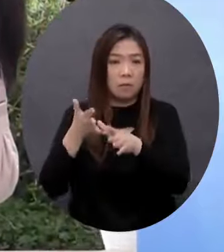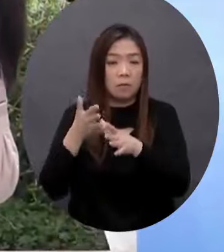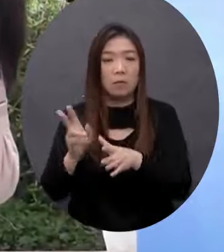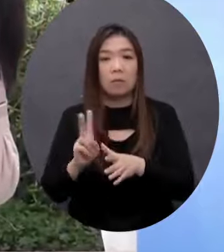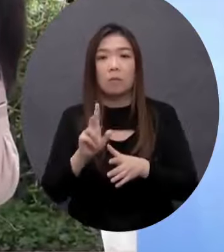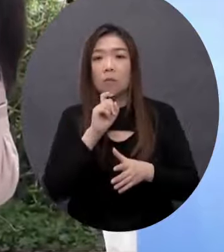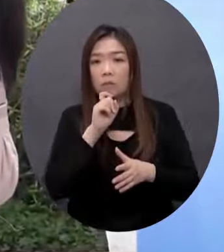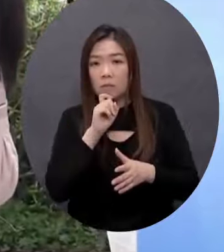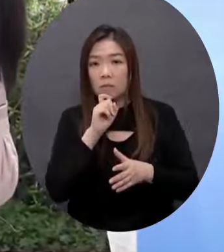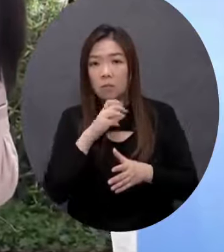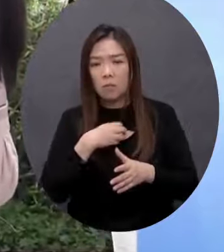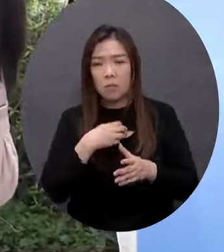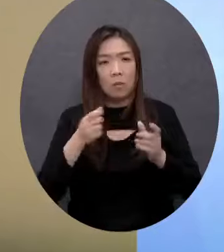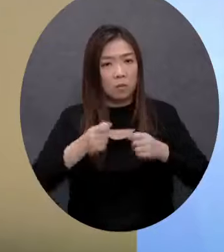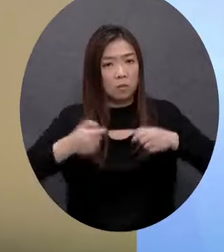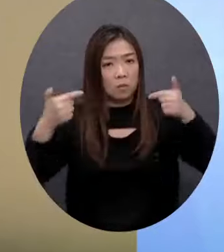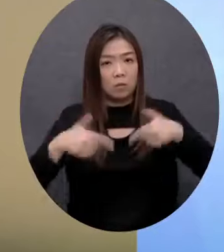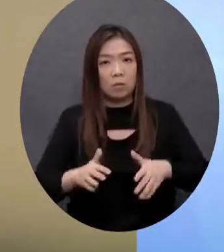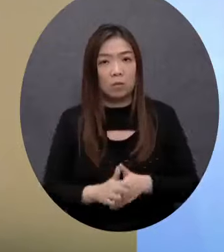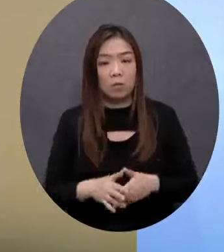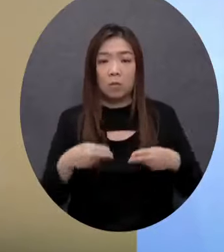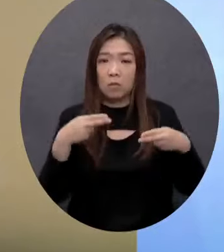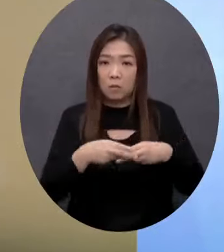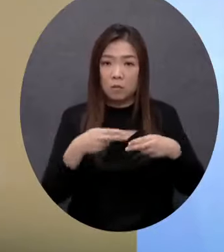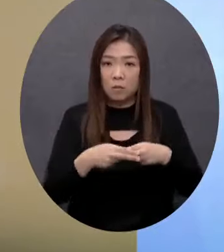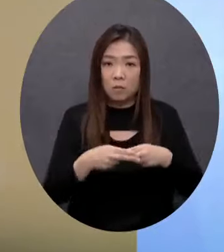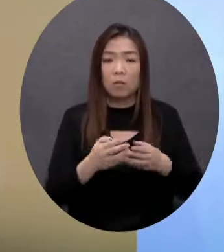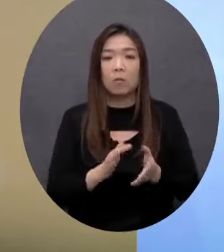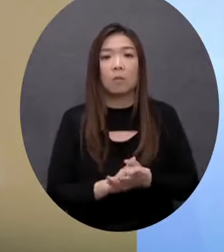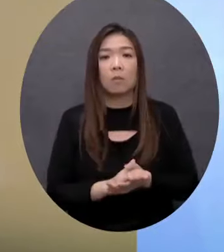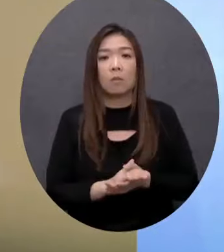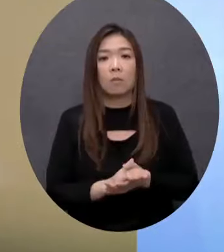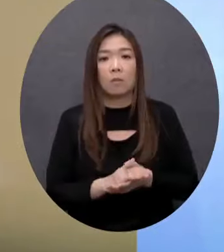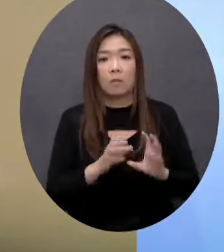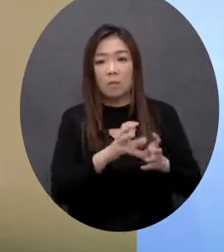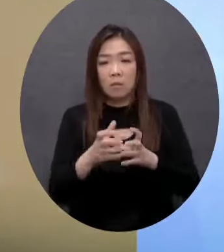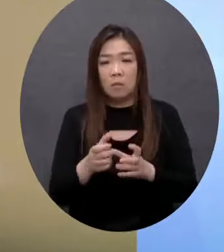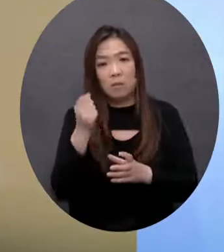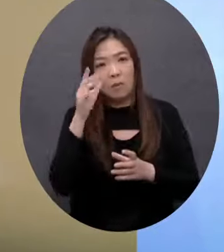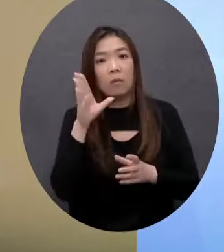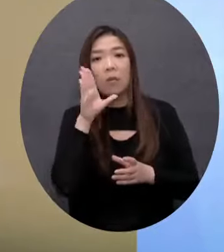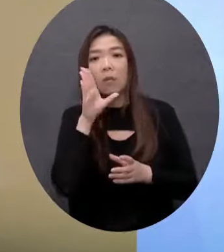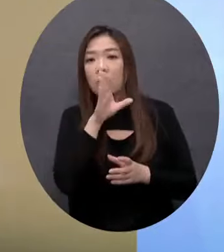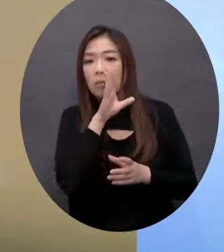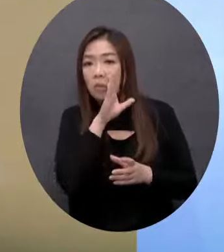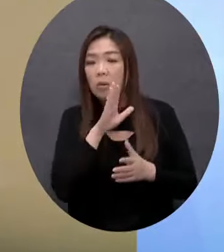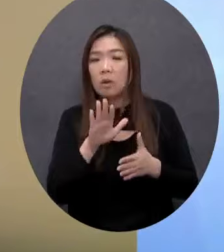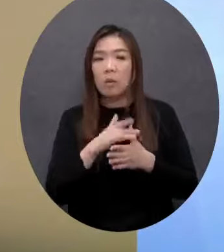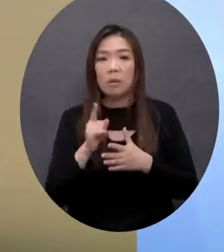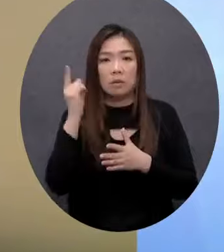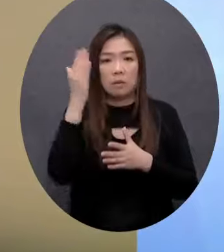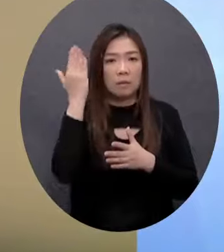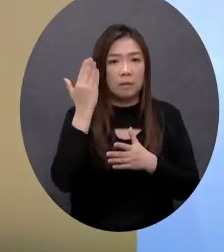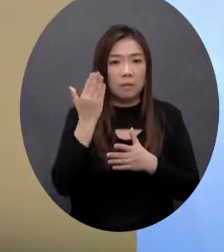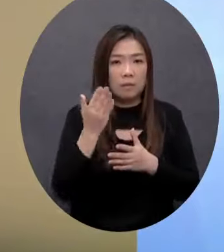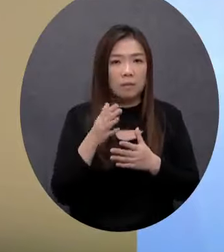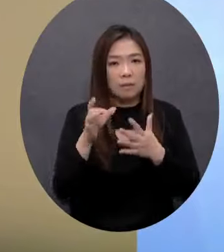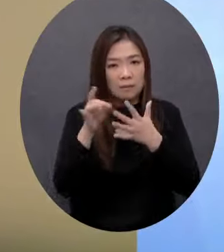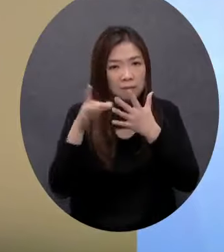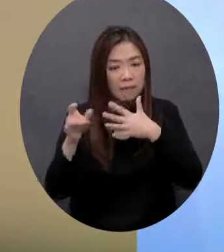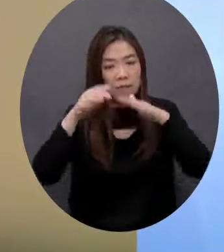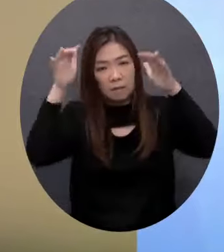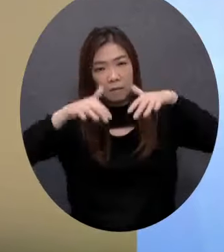得係多咗嘅。餐飲嘅朋友啊，尤其是商場嘅朋友啊，因為即係天氣咧可能間中有啲雨